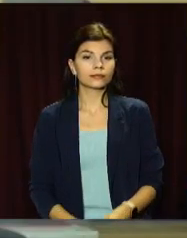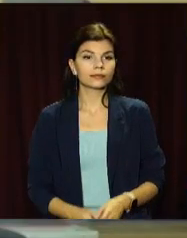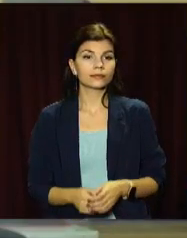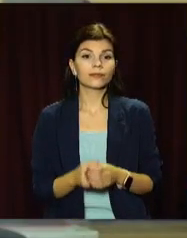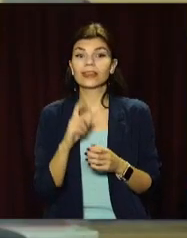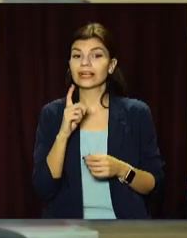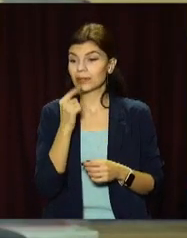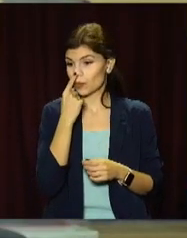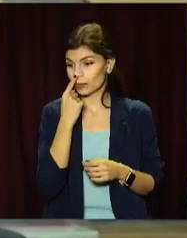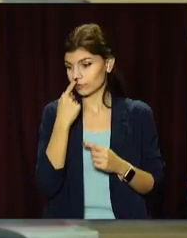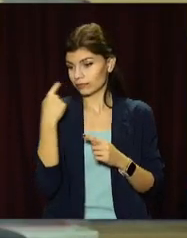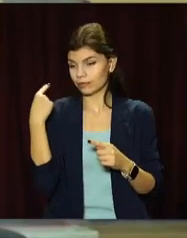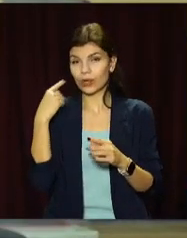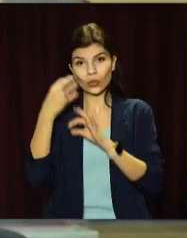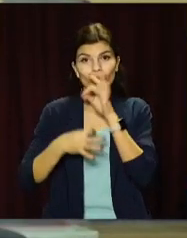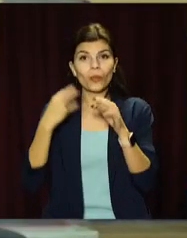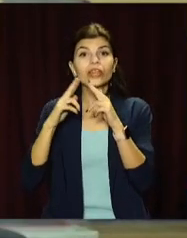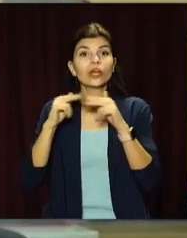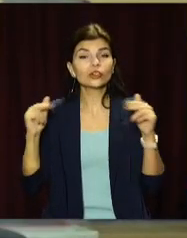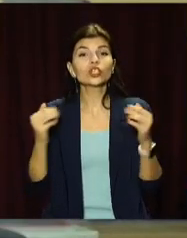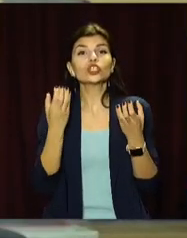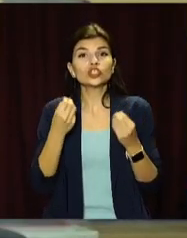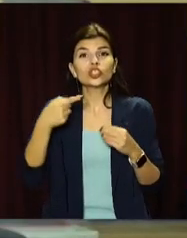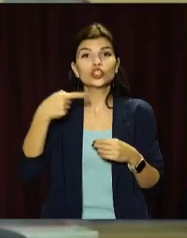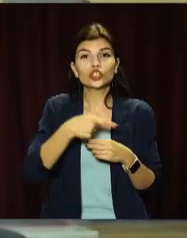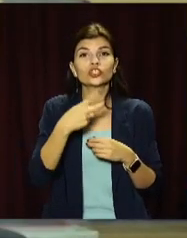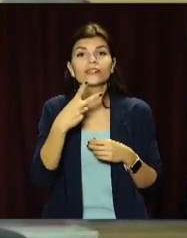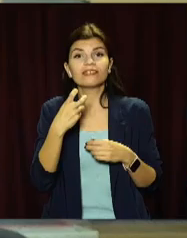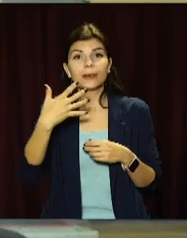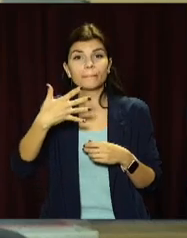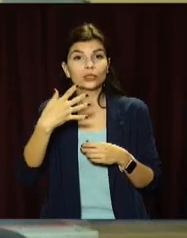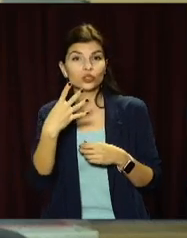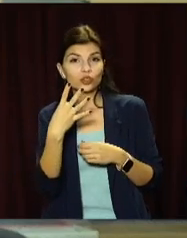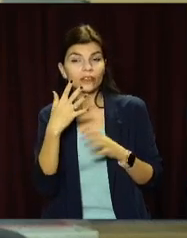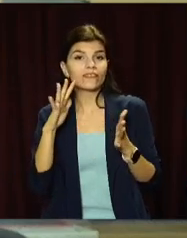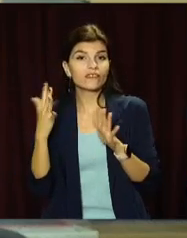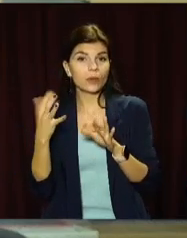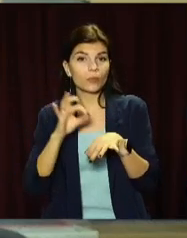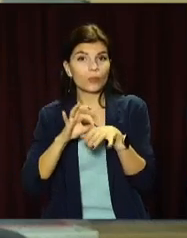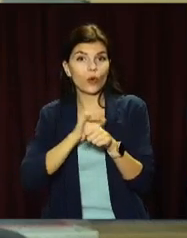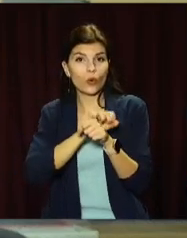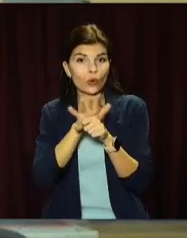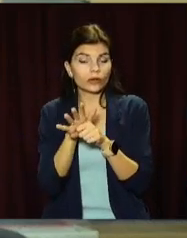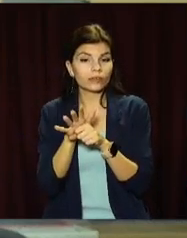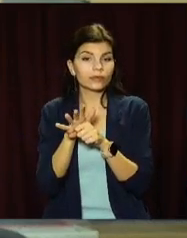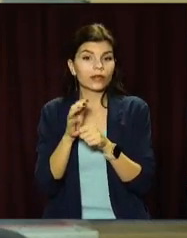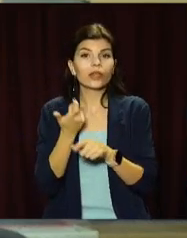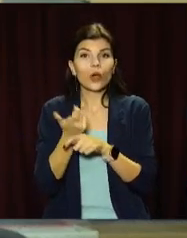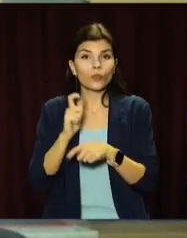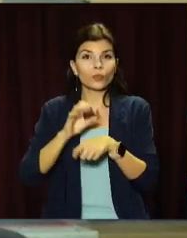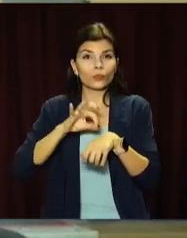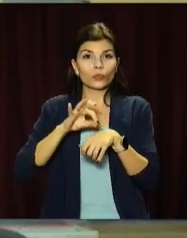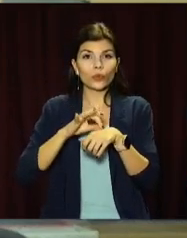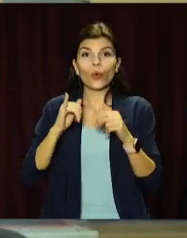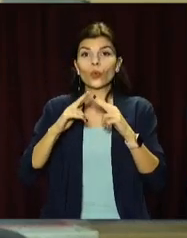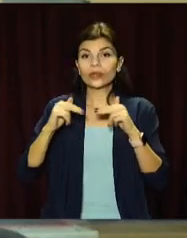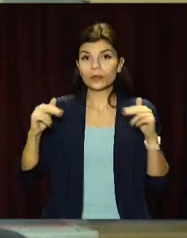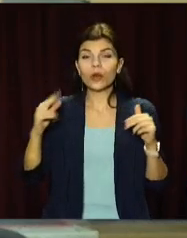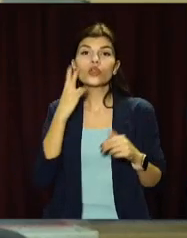За попередню добу на Дніпропетровщині ще 1254 випадки коронавірусу. Найбільше захворілих у